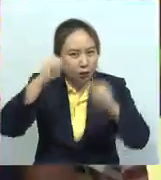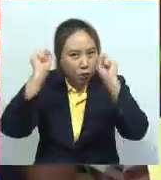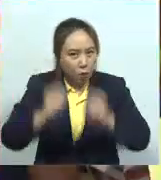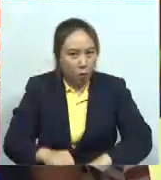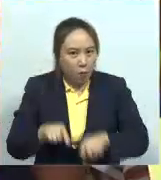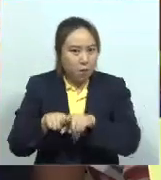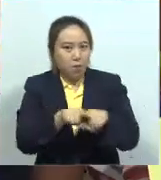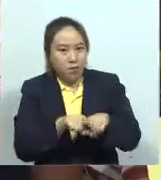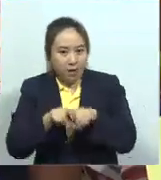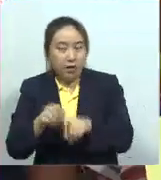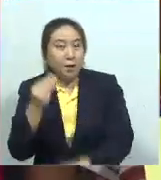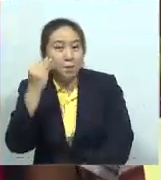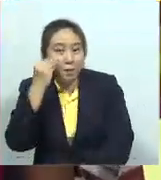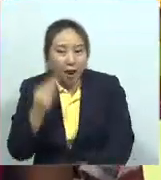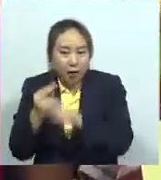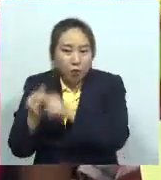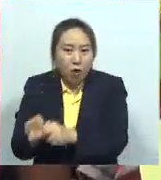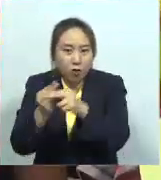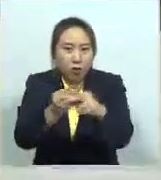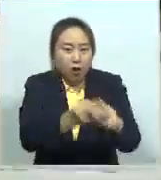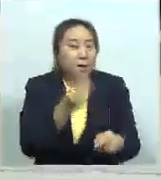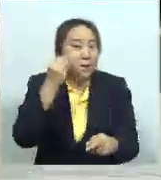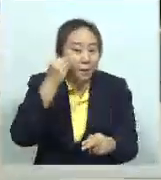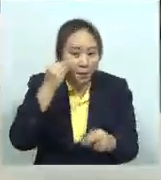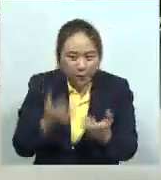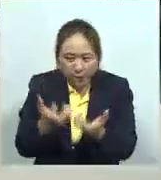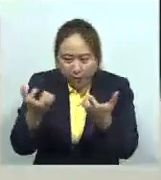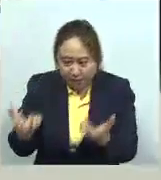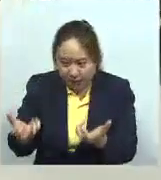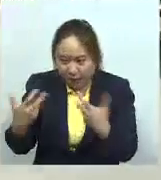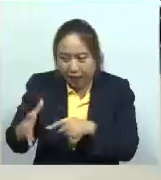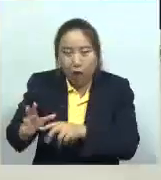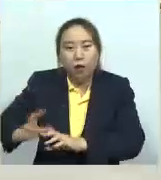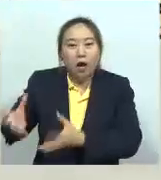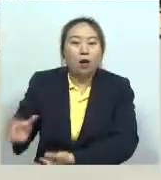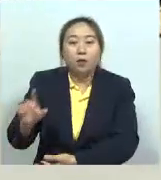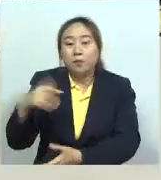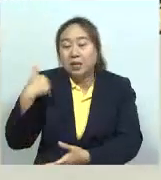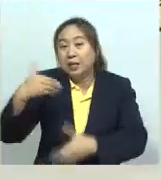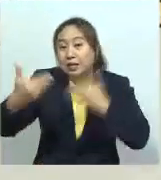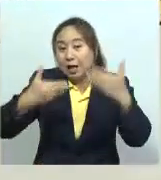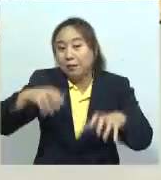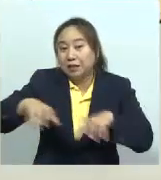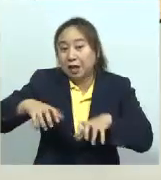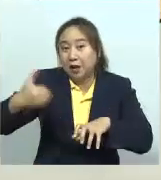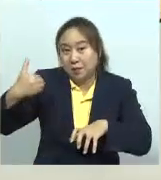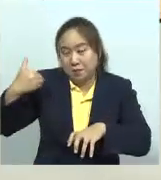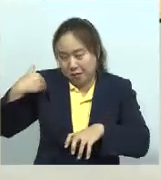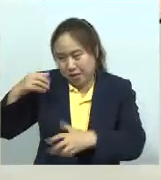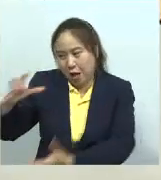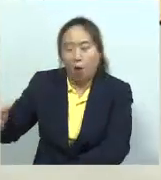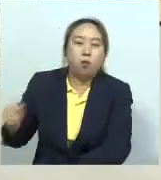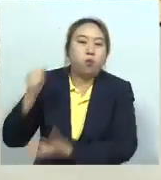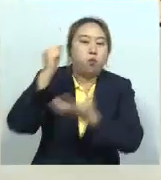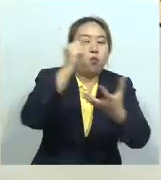าให้ทุกบ้านได้ร่วมกันคัดแยกขยะจากบ้านและนำมาที่มัสยิดในวันที่มีการจัดกิจกรรมซาดากะวากัฟยาริย